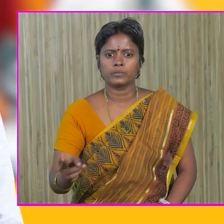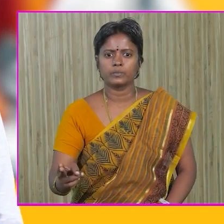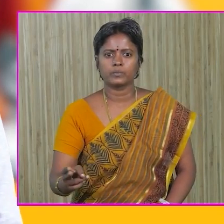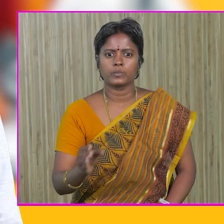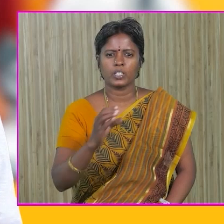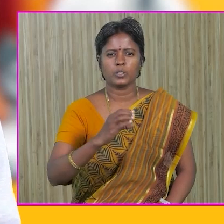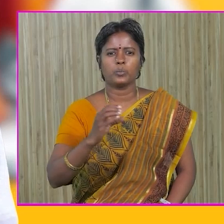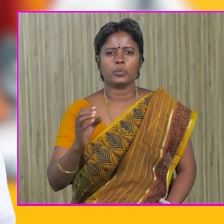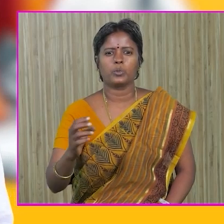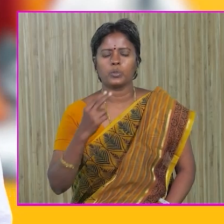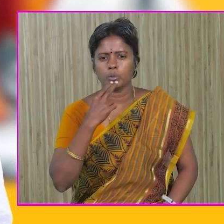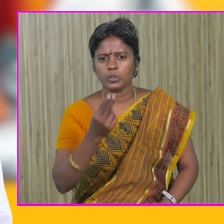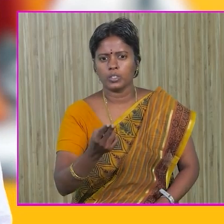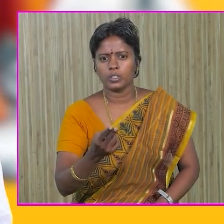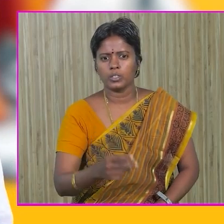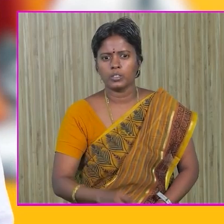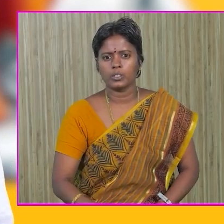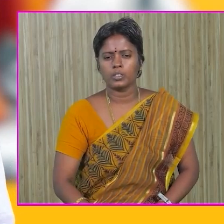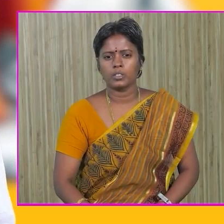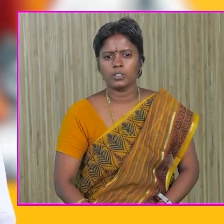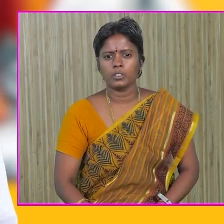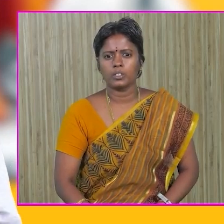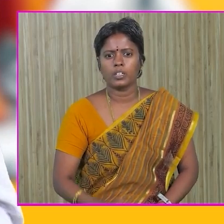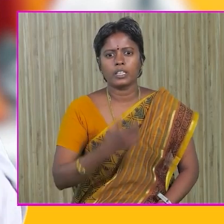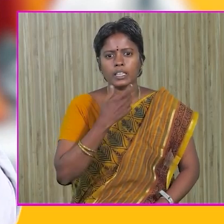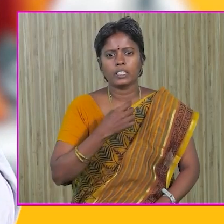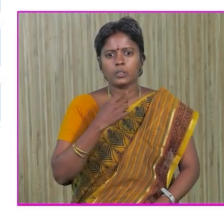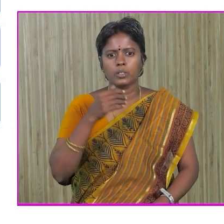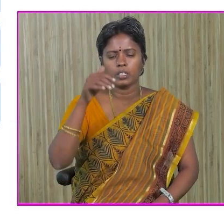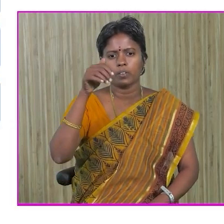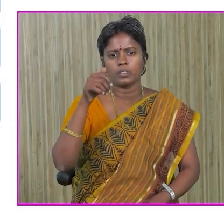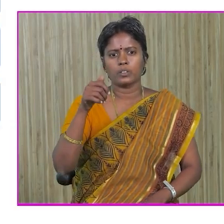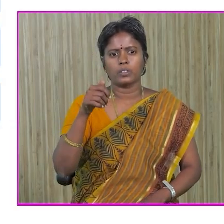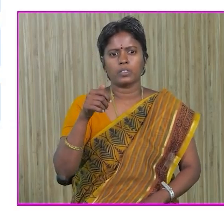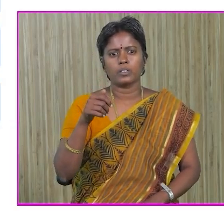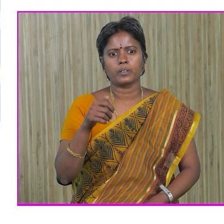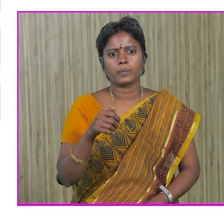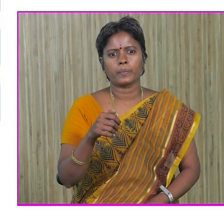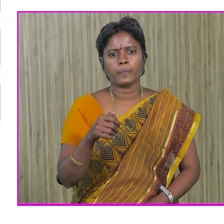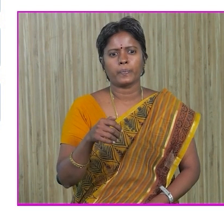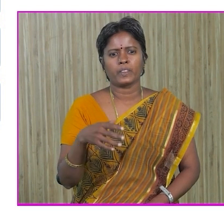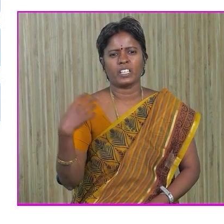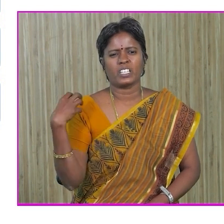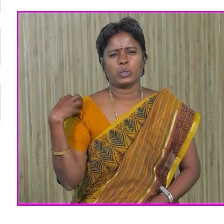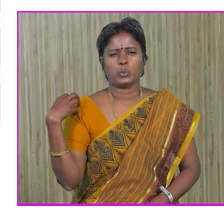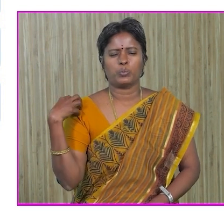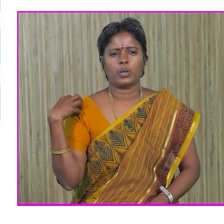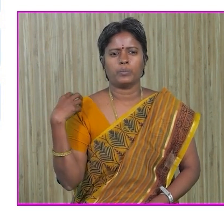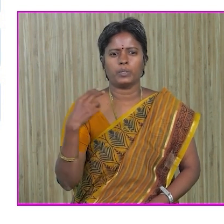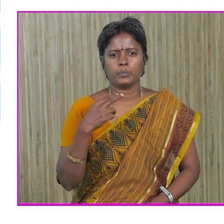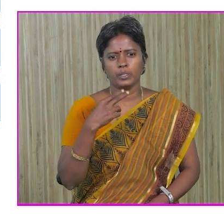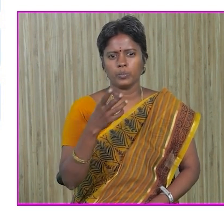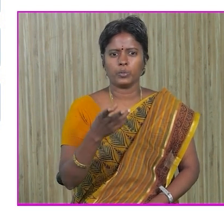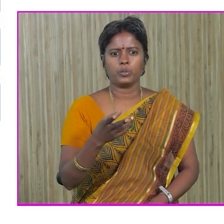கூறுக. இந்த திருக்குறளில் வந்துள்ள கேடு என்னும் சொல்லுக்கு துன்பம் என்று